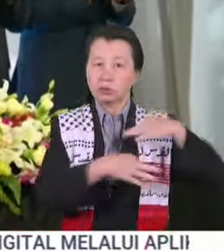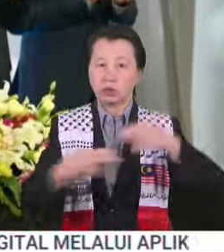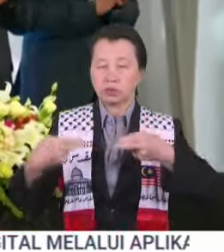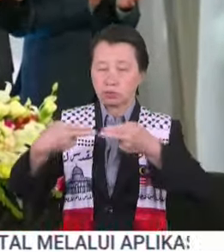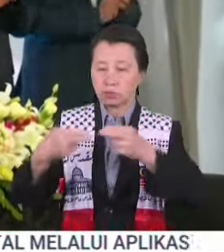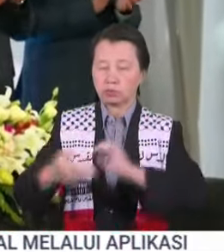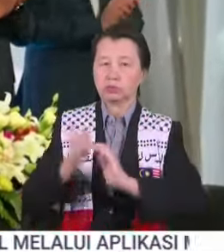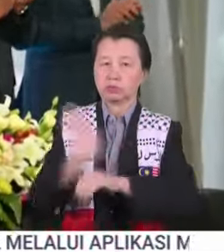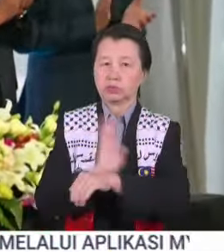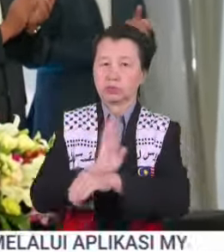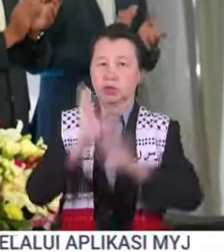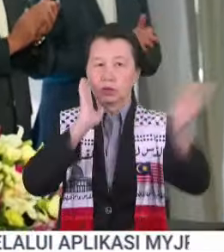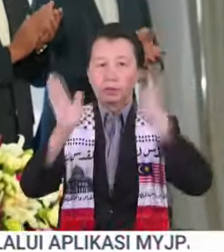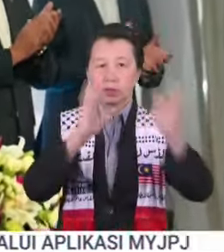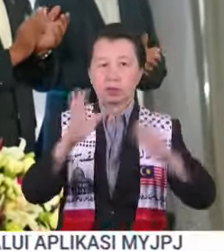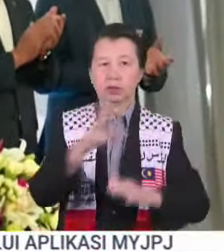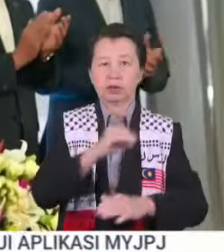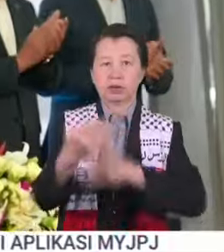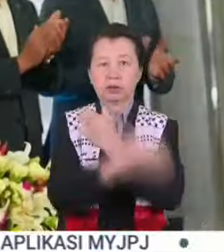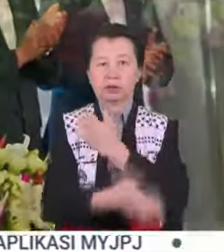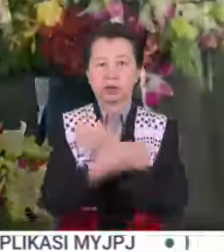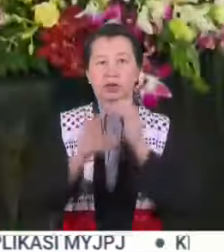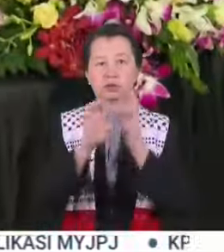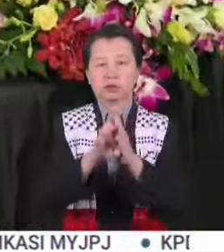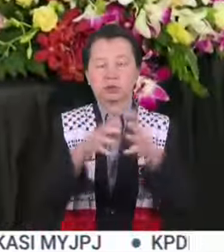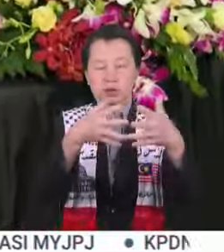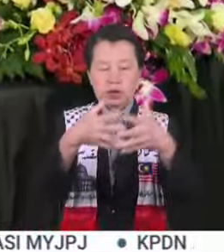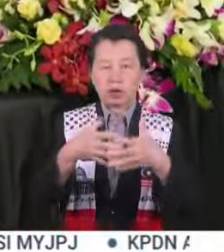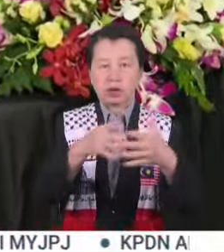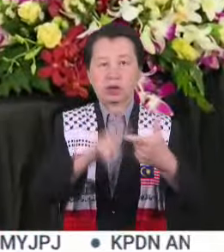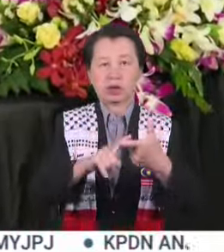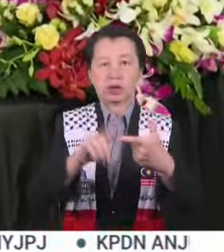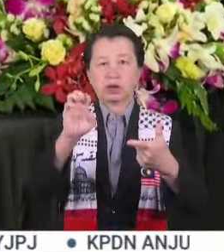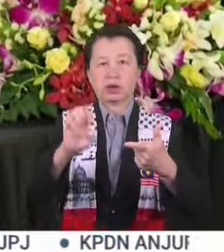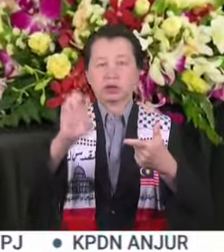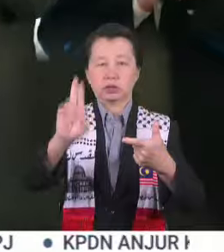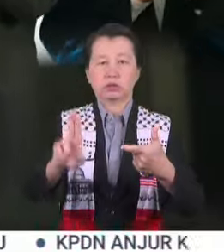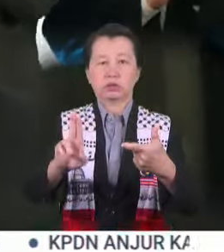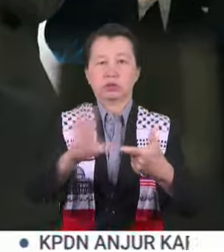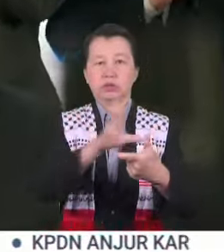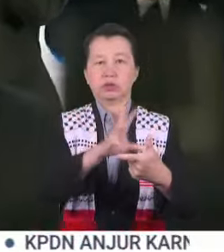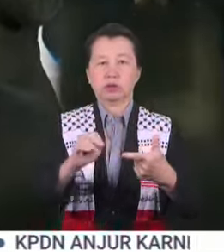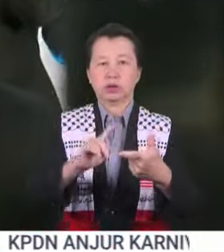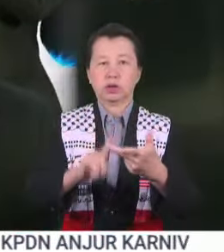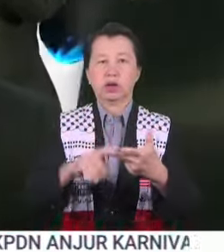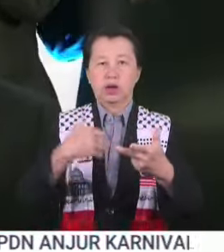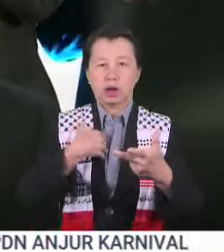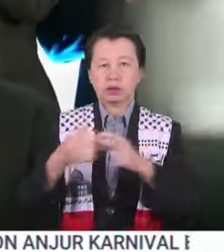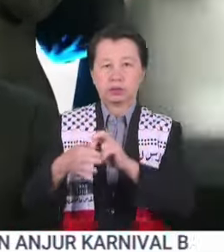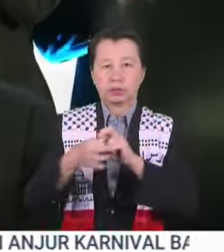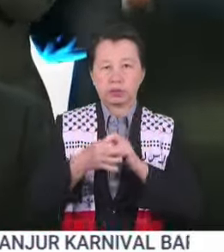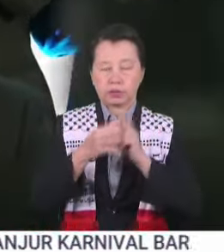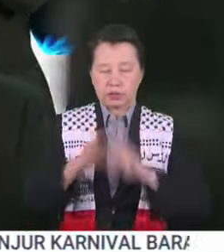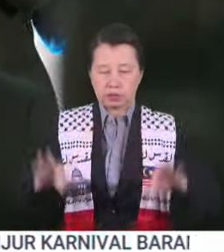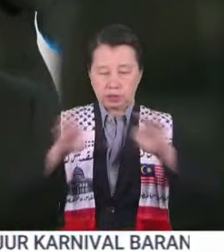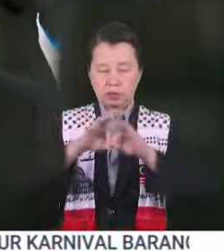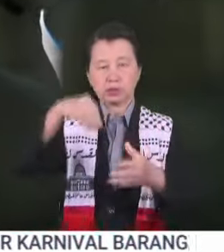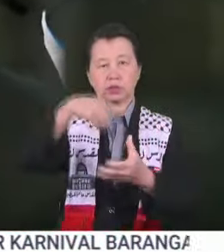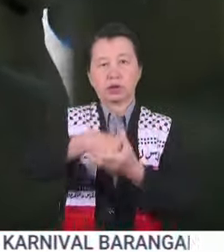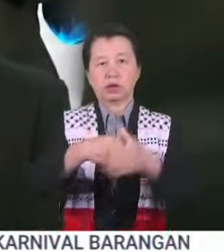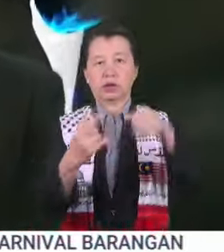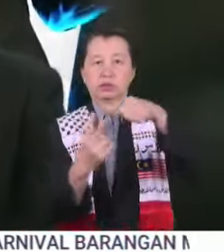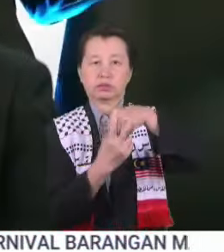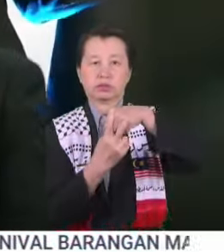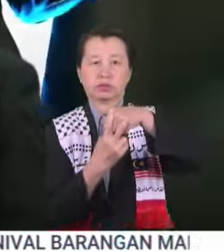hubungan perdagangan Malaysia dan negara seperti Amerika Syarikat dan kesatuan eropah selain daripada pemilikan kepentingan